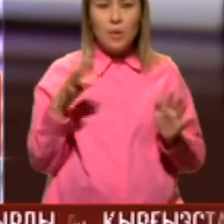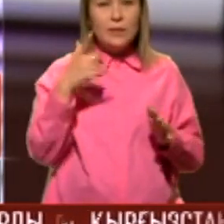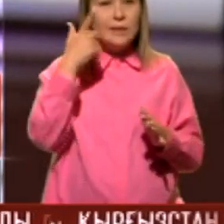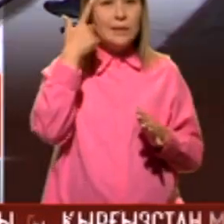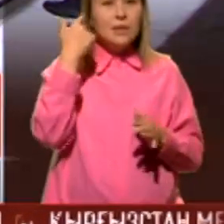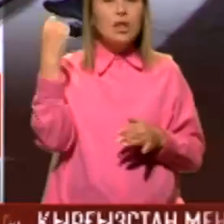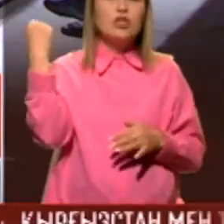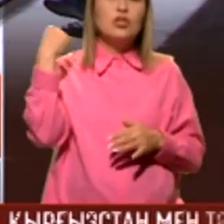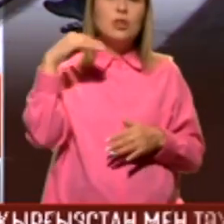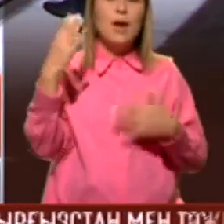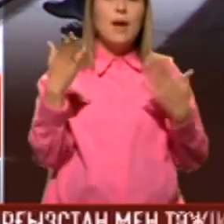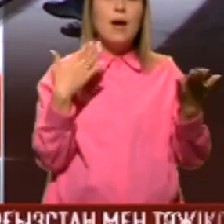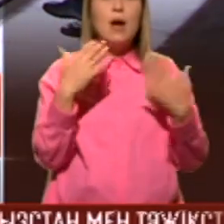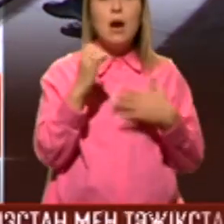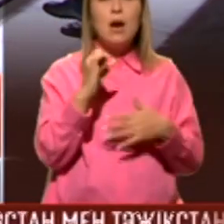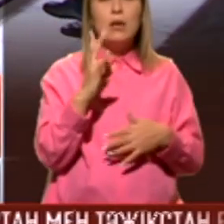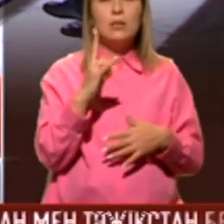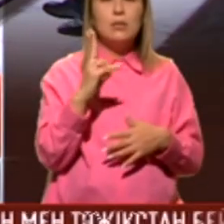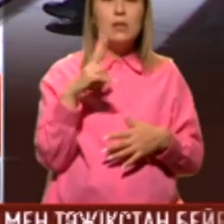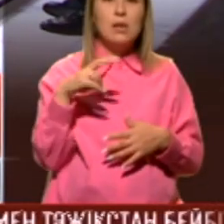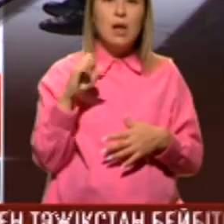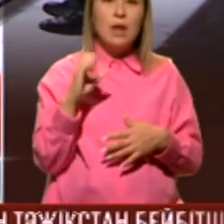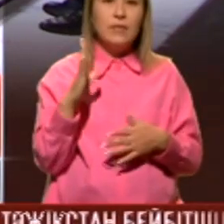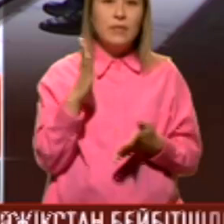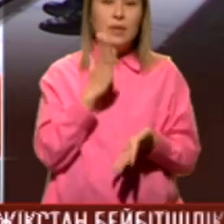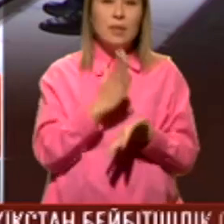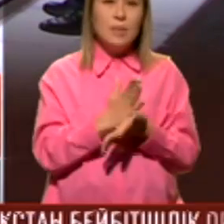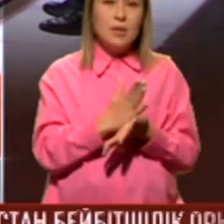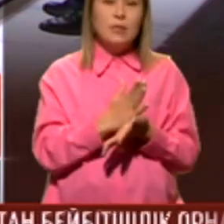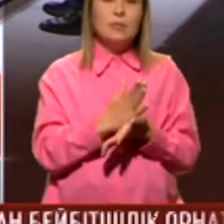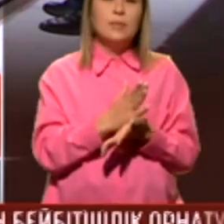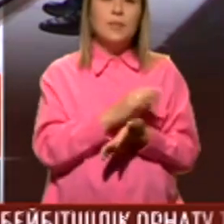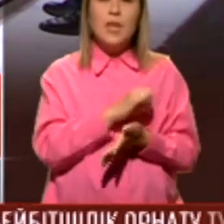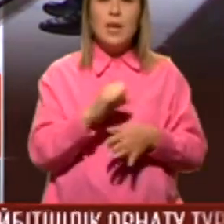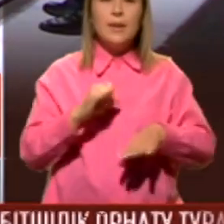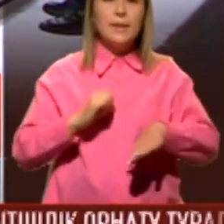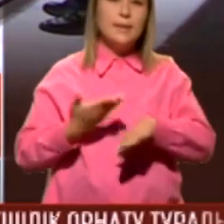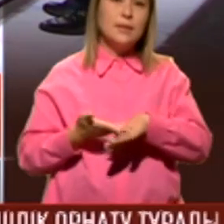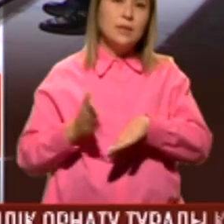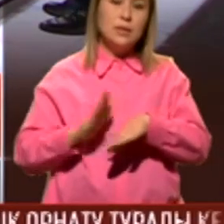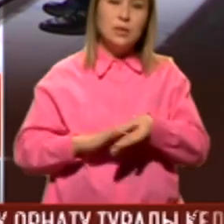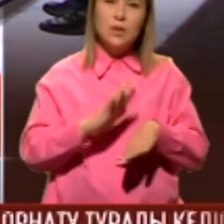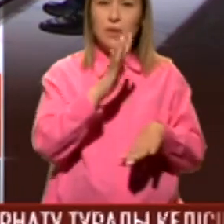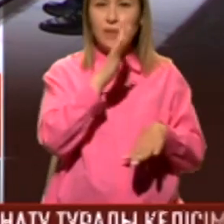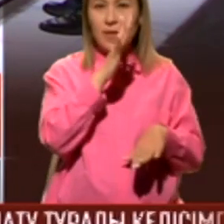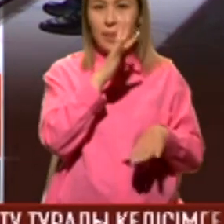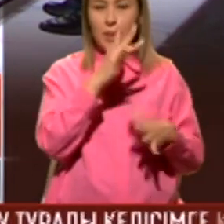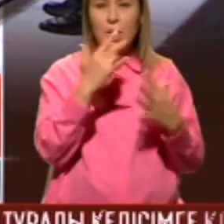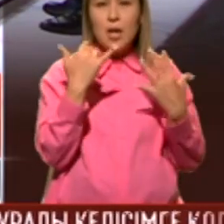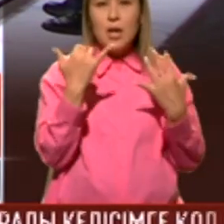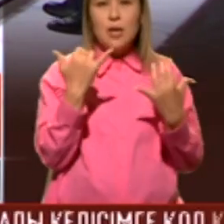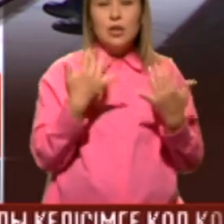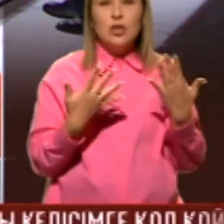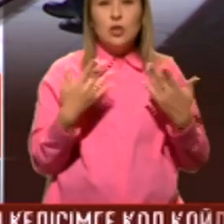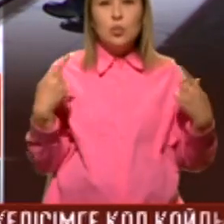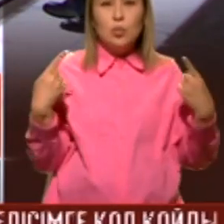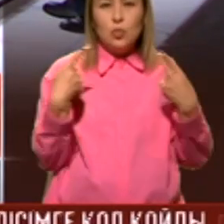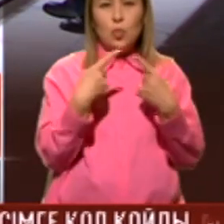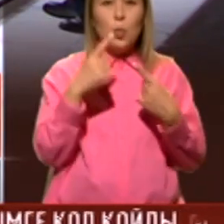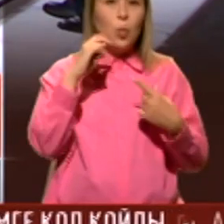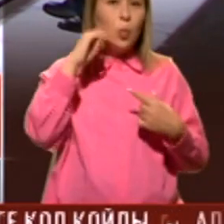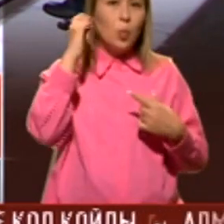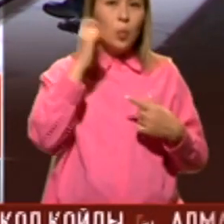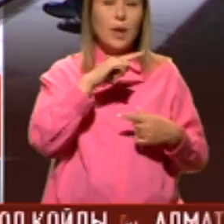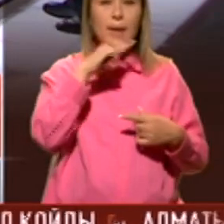бен Тәжіктің арасында анклавтар бар, Орталық Азияның ең қиын нүктелері. Бұлардың барлығы шындап келгенде Украина мен